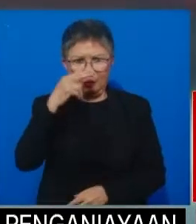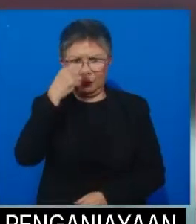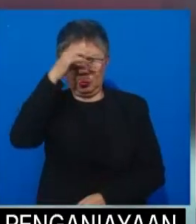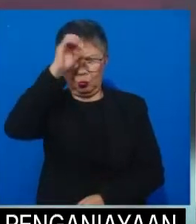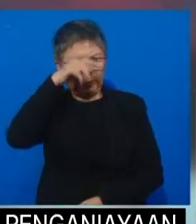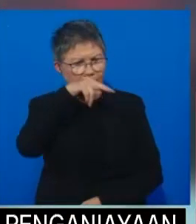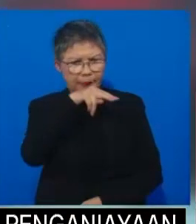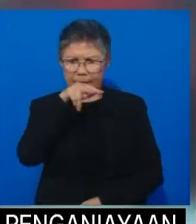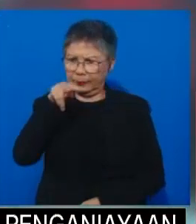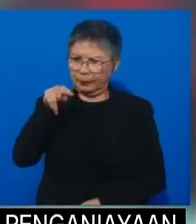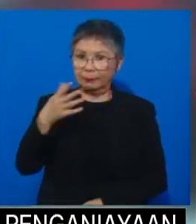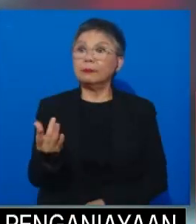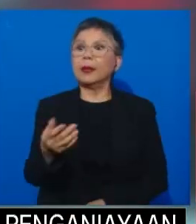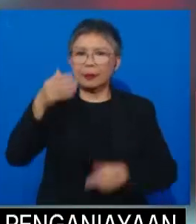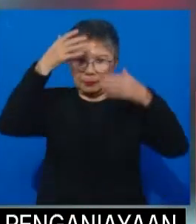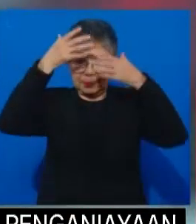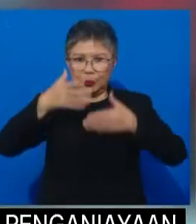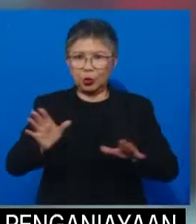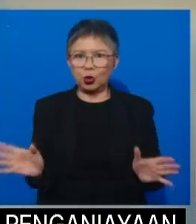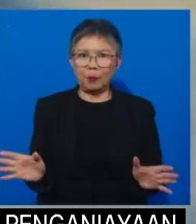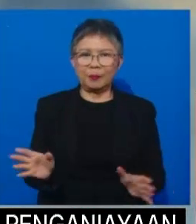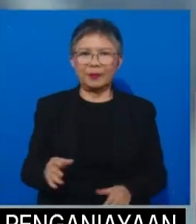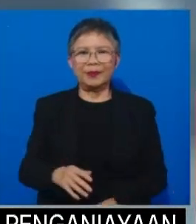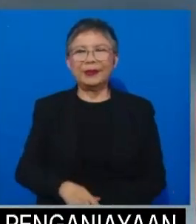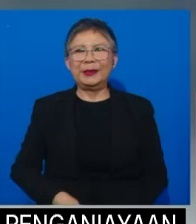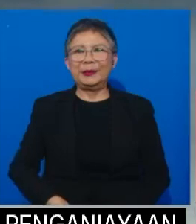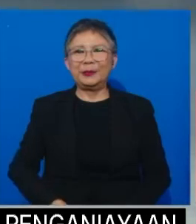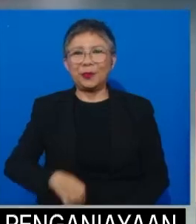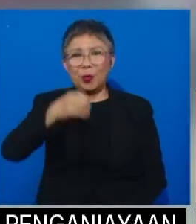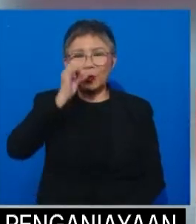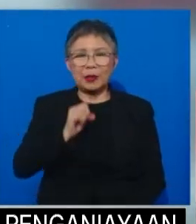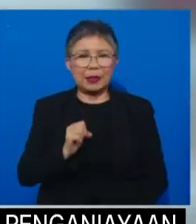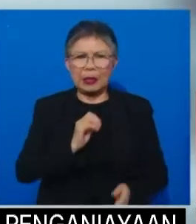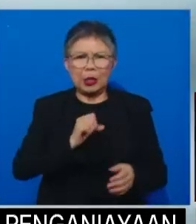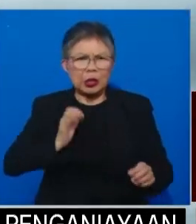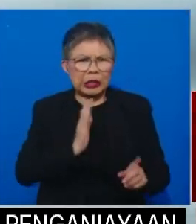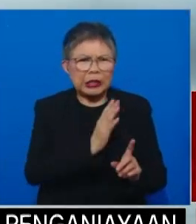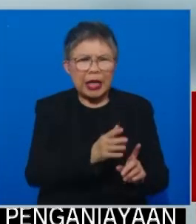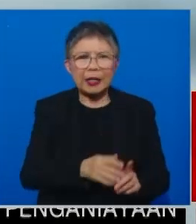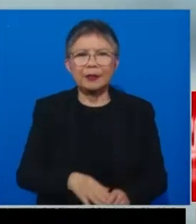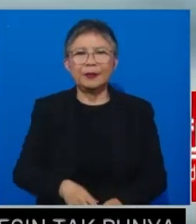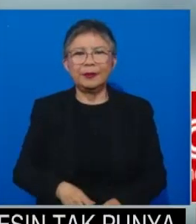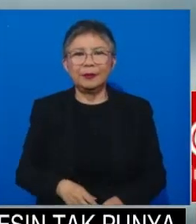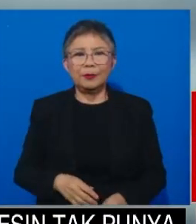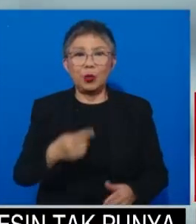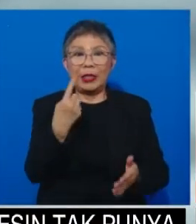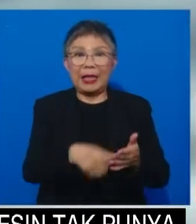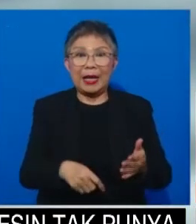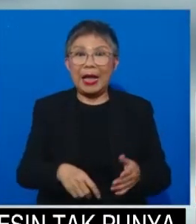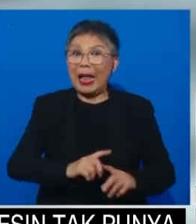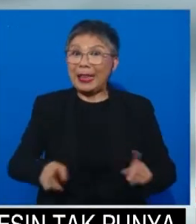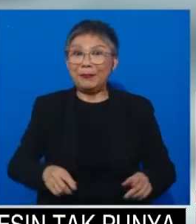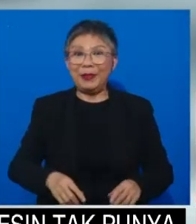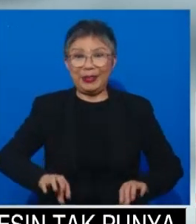kejauhan dan menginstruksikan untuk menghentikannya. Sang polisi sontak mengejar pengendara tersebut untuk ditilang. Namun,